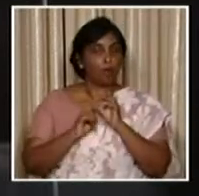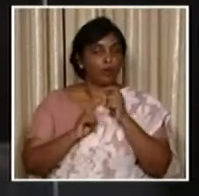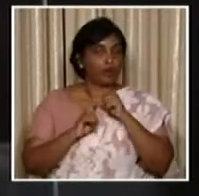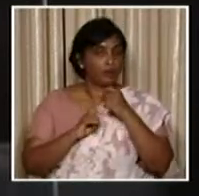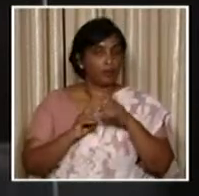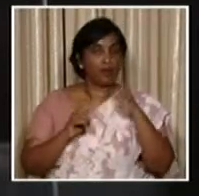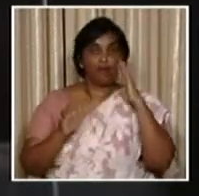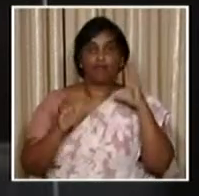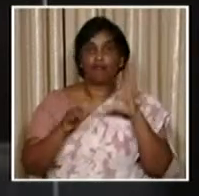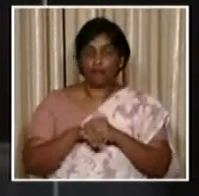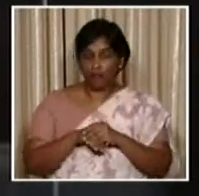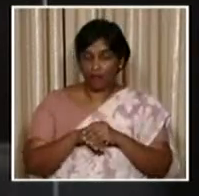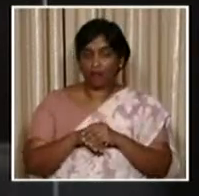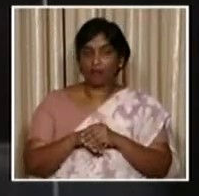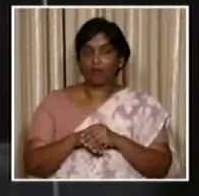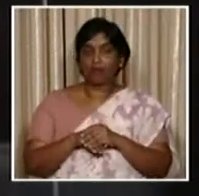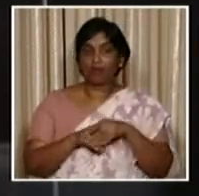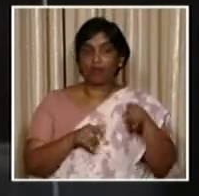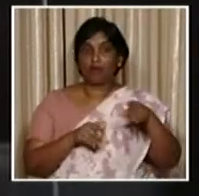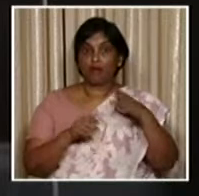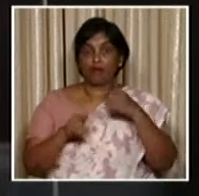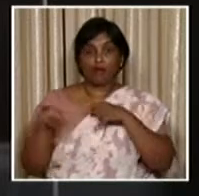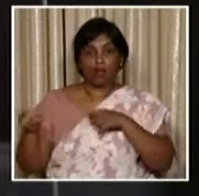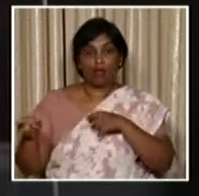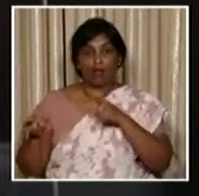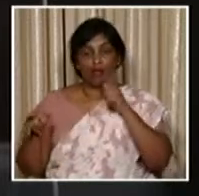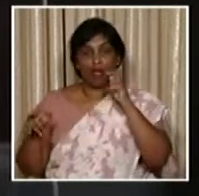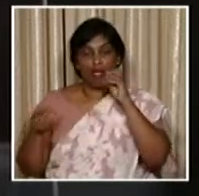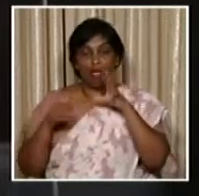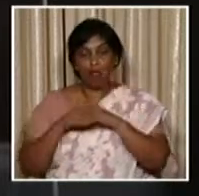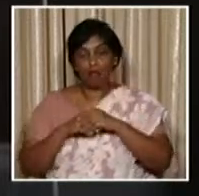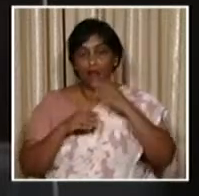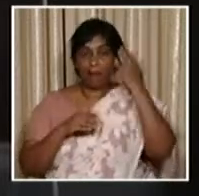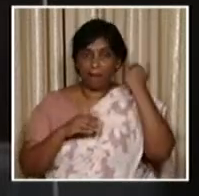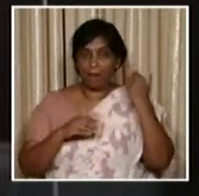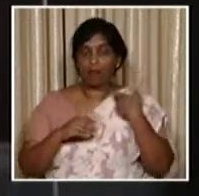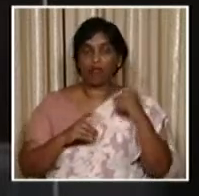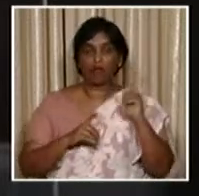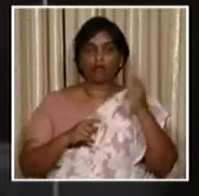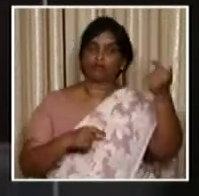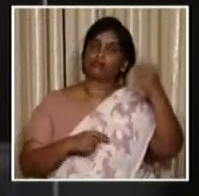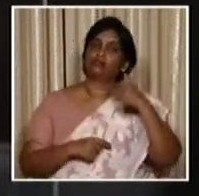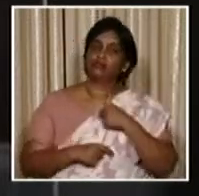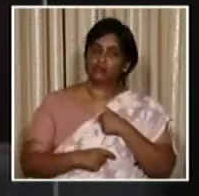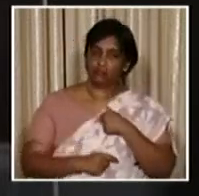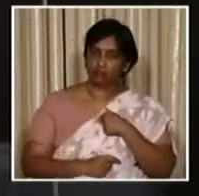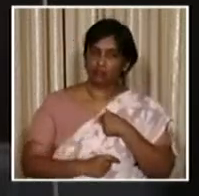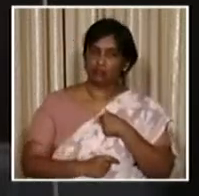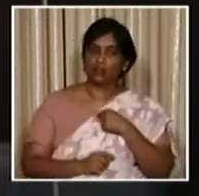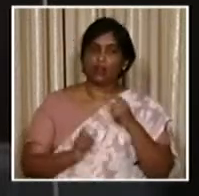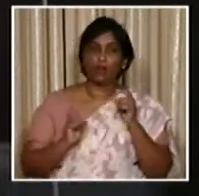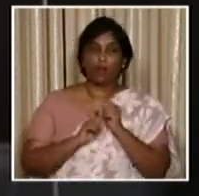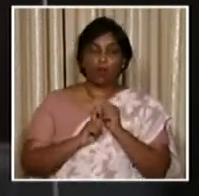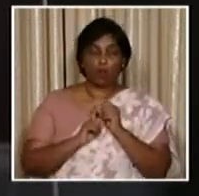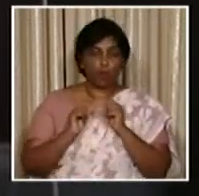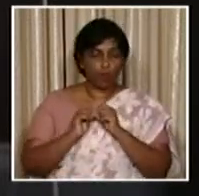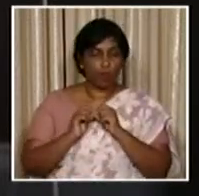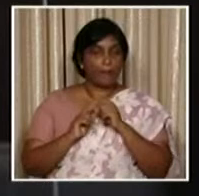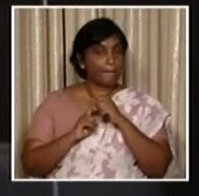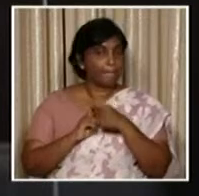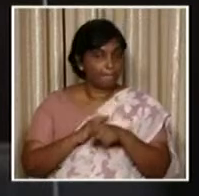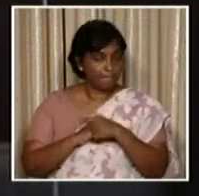ge birinda sa, hukuge birinda ge mama, mama hamuda apa tikale mage karya leta gilalah, bonifas pera ge